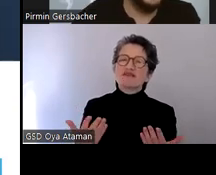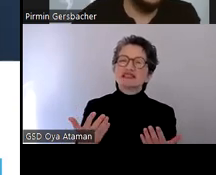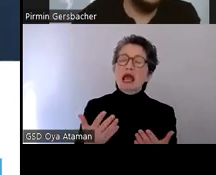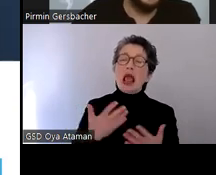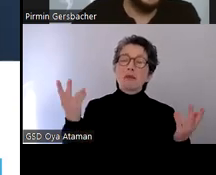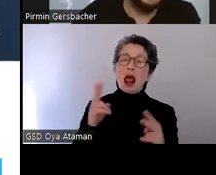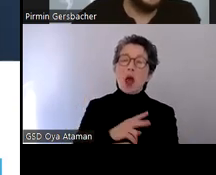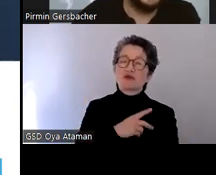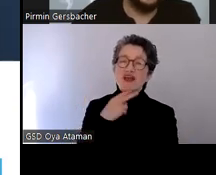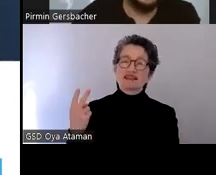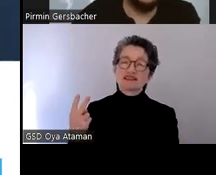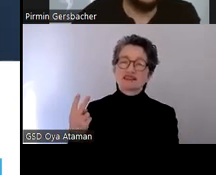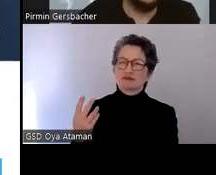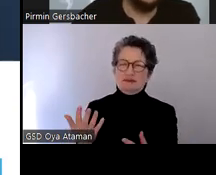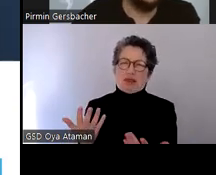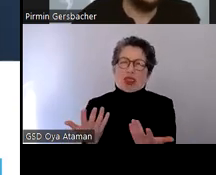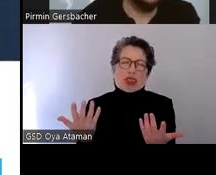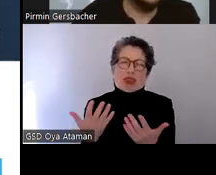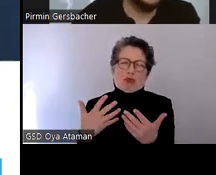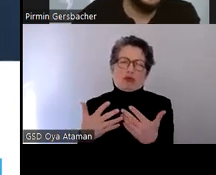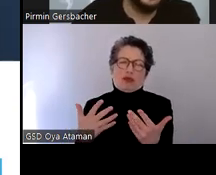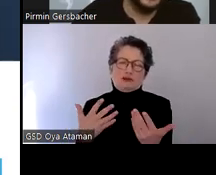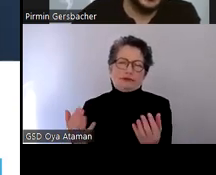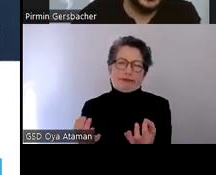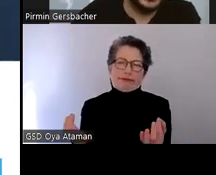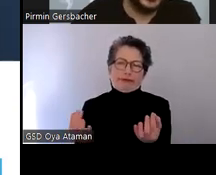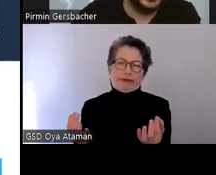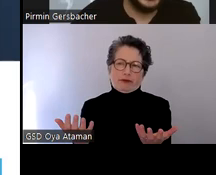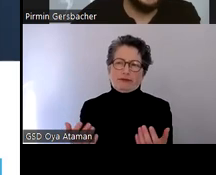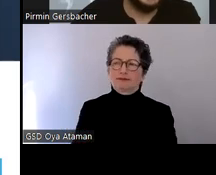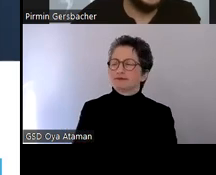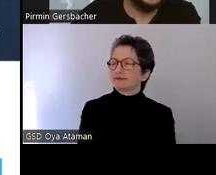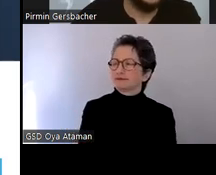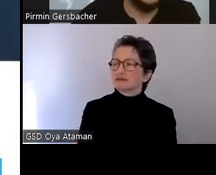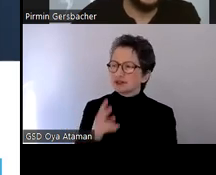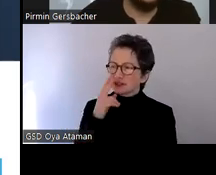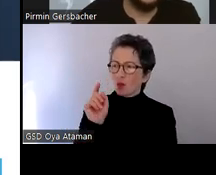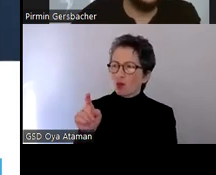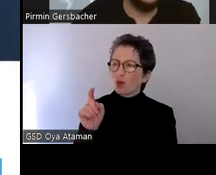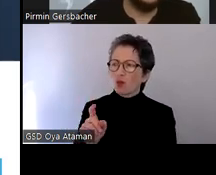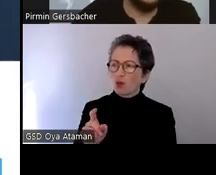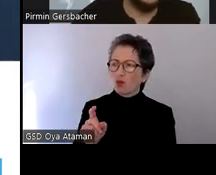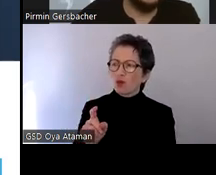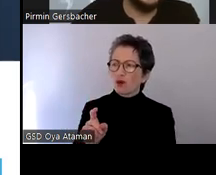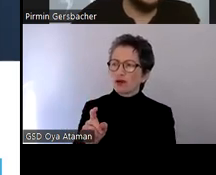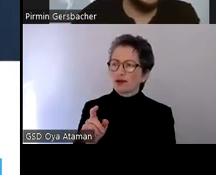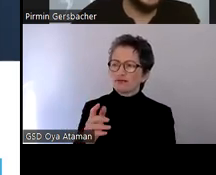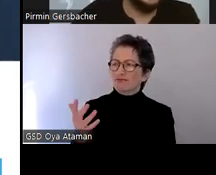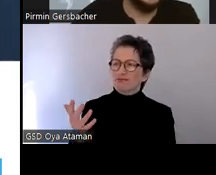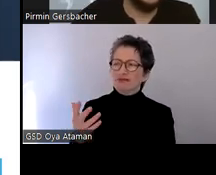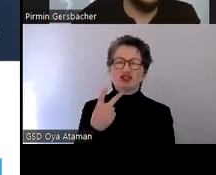ein Weiß und da ist einfach der Kontrast nicht hoch genug. Also wenn wir mal draufklicken, dann sehen wir auch direkt wird hervorgehoben, das ist einfach